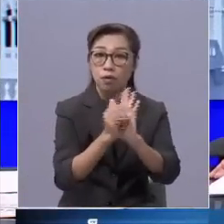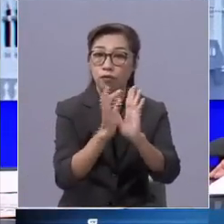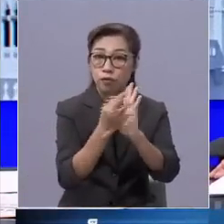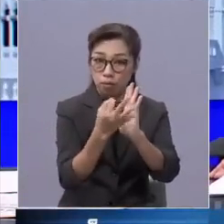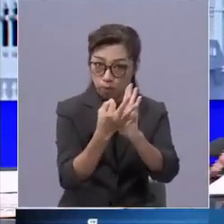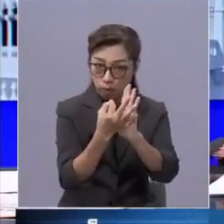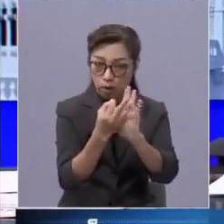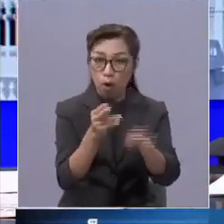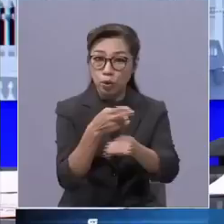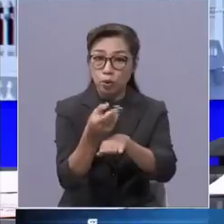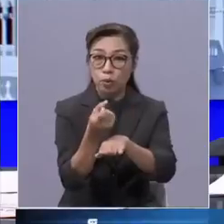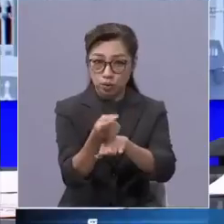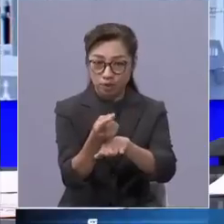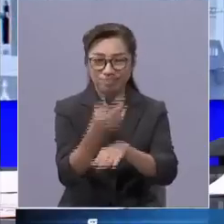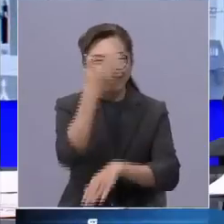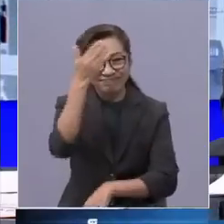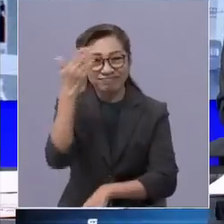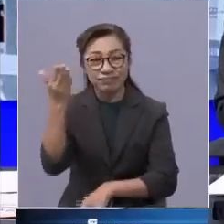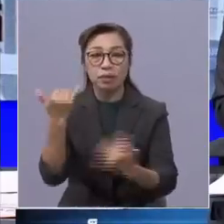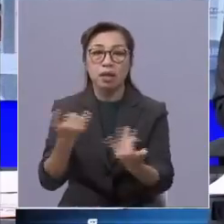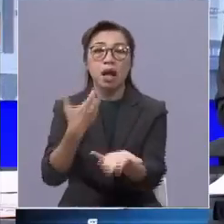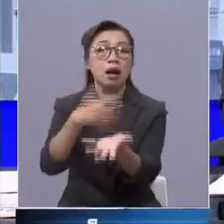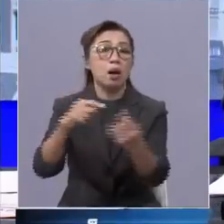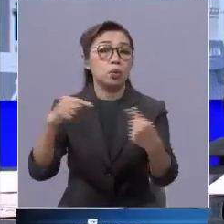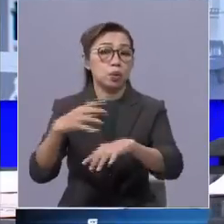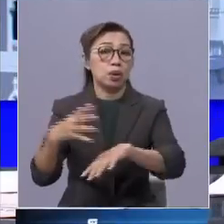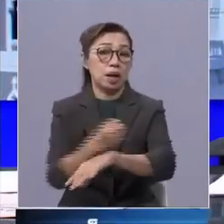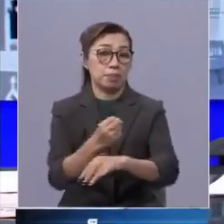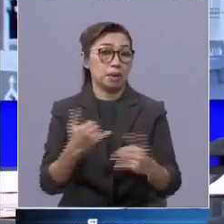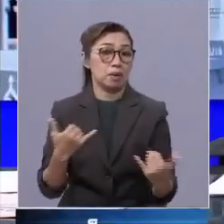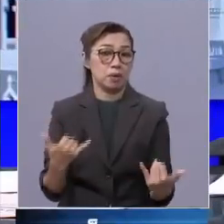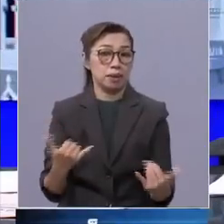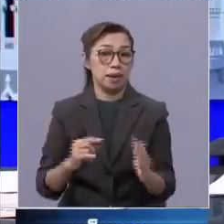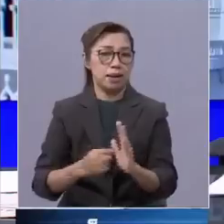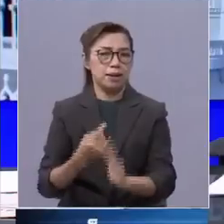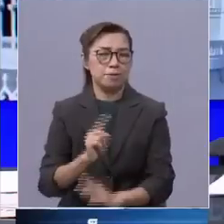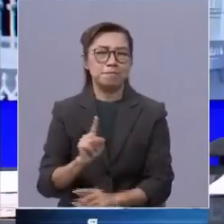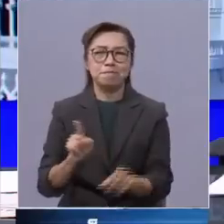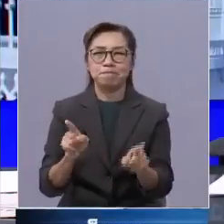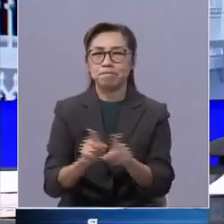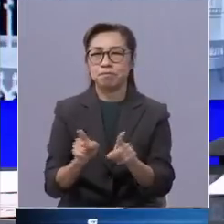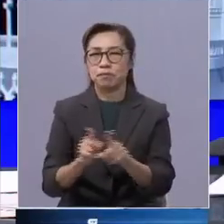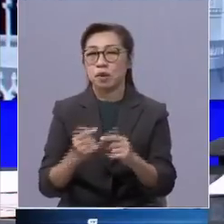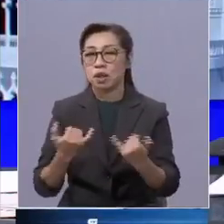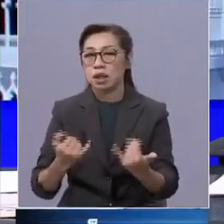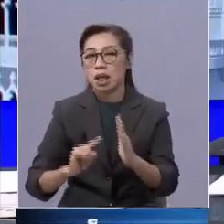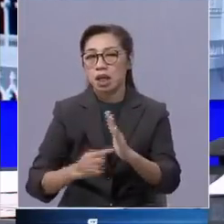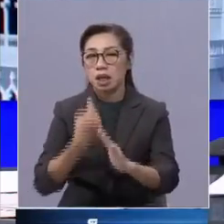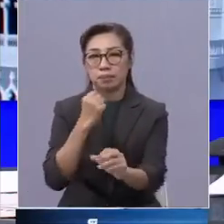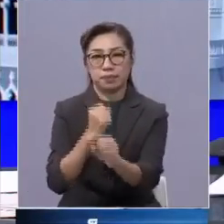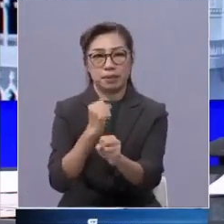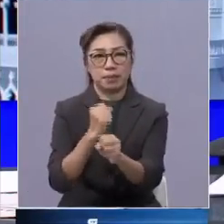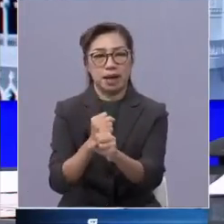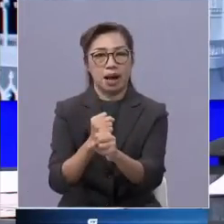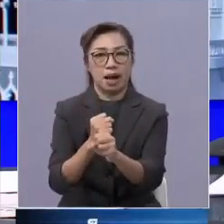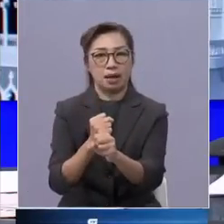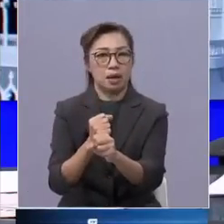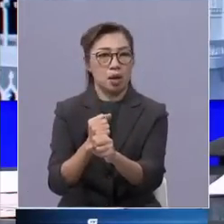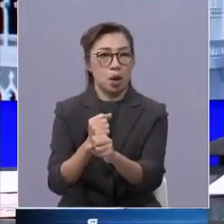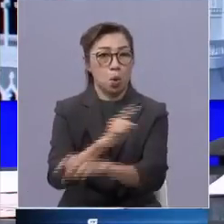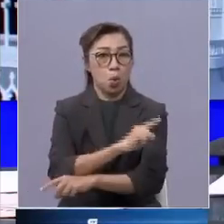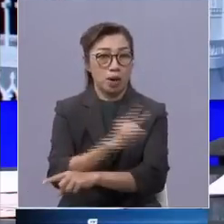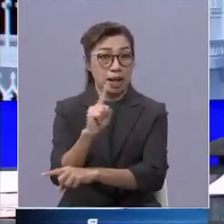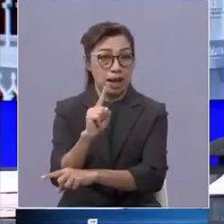าก Nation ด้วยนะครับมาติดตามประเด็นในทางการเมืองกันสำหรับวันนี้อาจจะพูดได้ว่าเป็นการเริ่มต้นทำงาน Day 1 ใช่